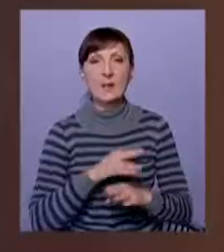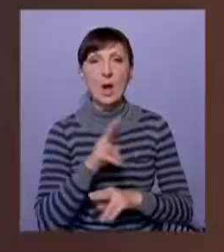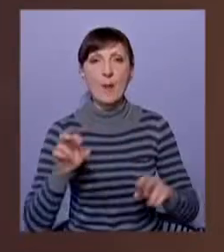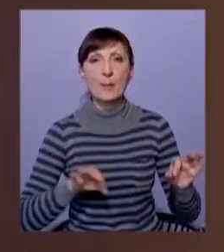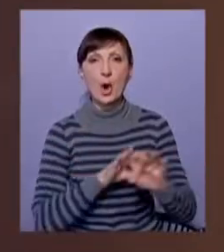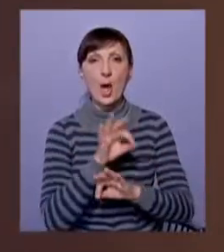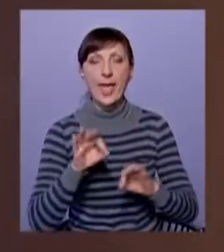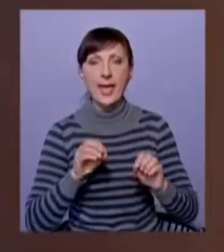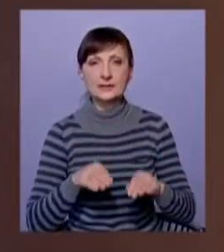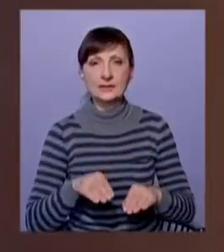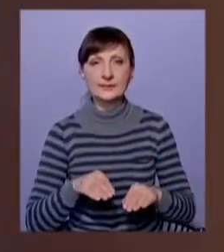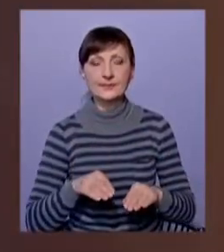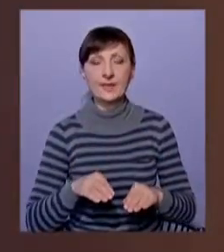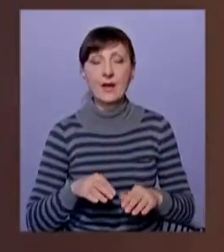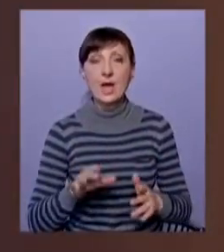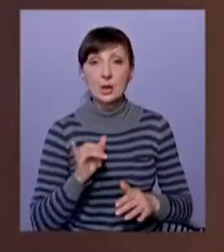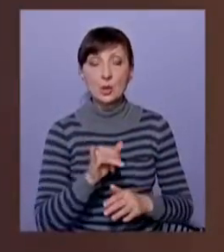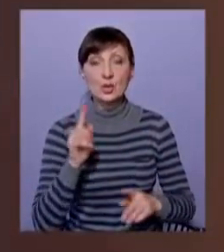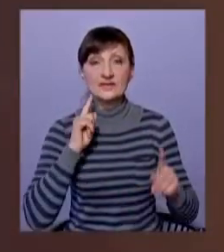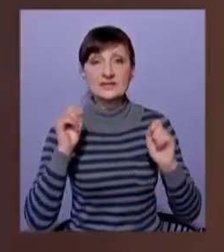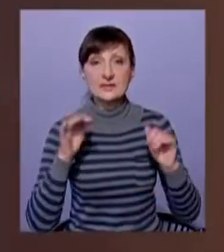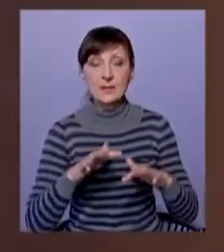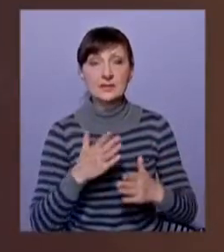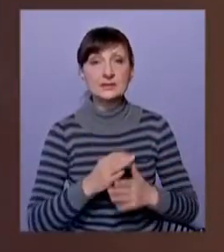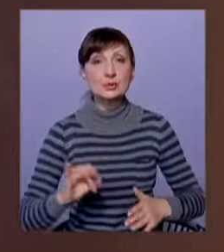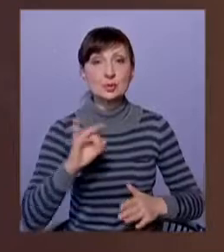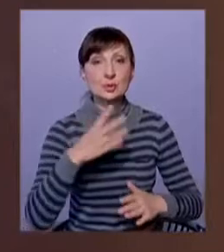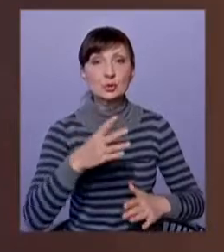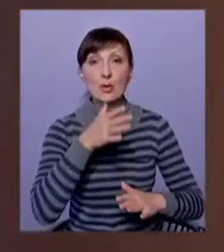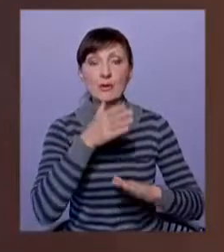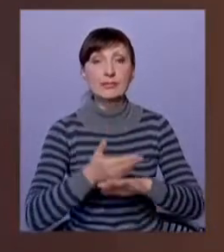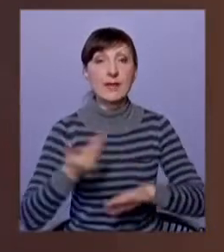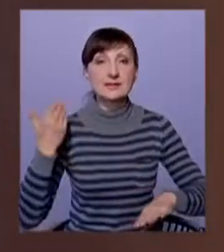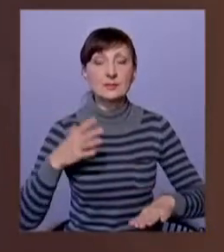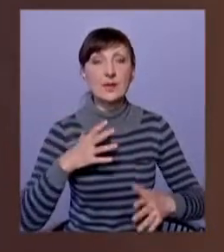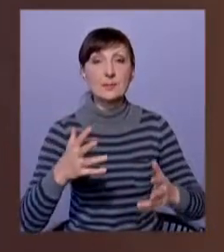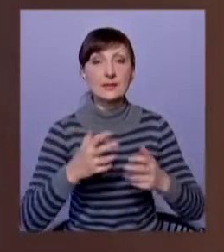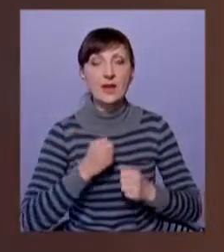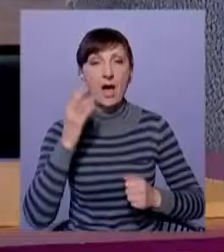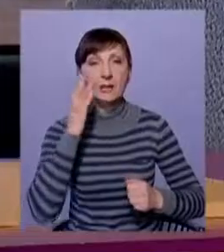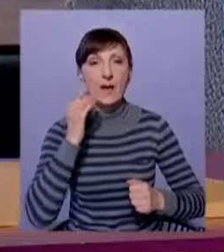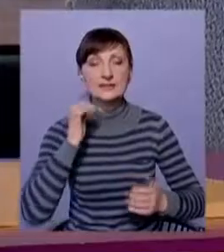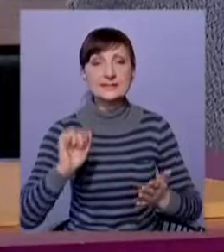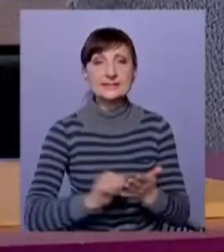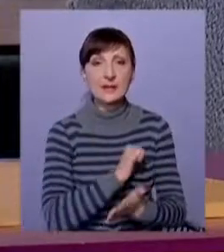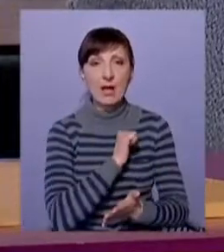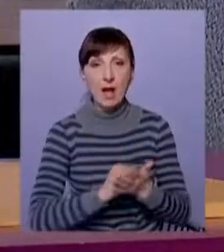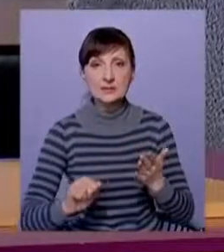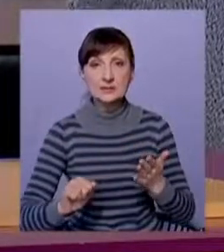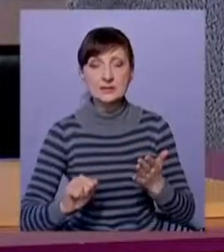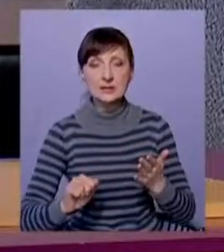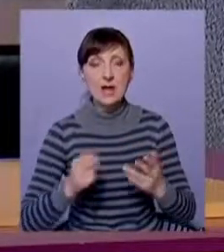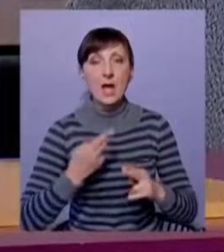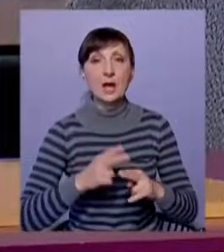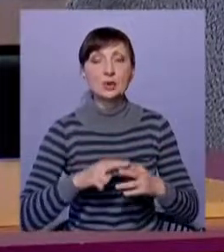«Здоровые города». Ну и у этого саммита есть предыстория. Ровно 40 лет назад, да, была принята Алматинская декларация, которая, если я не